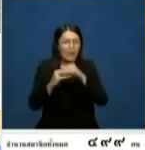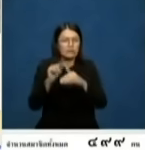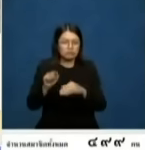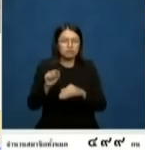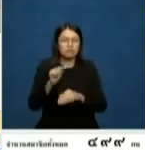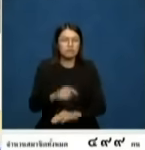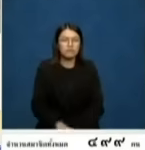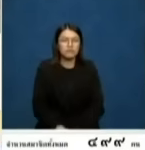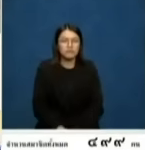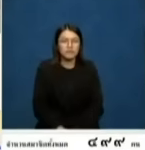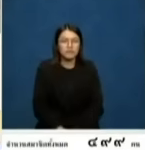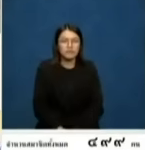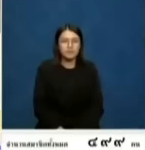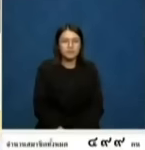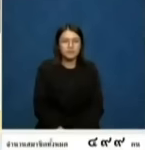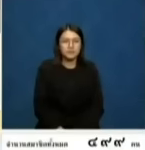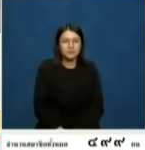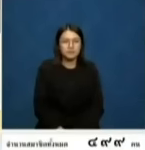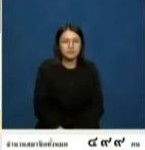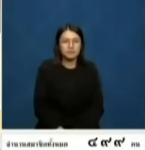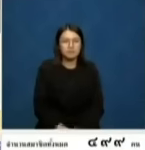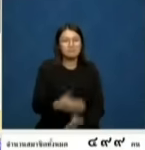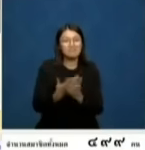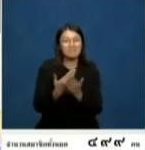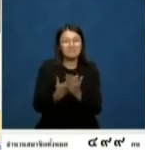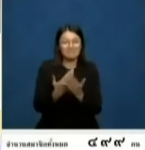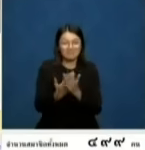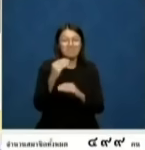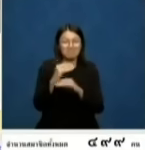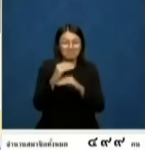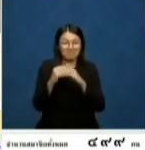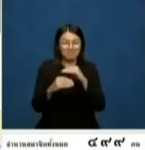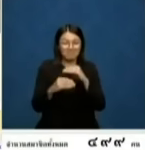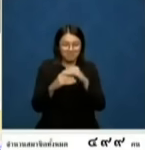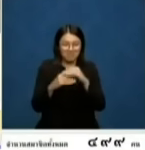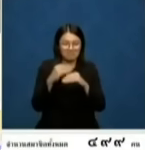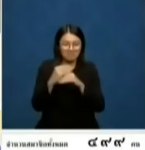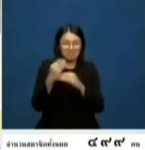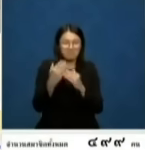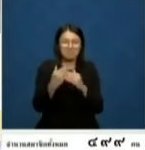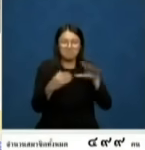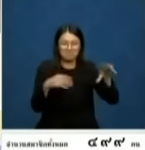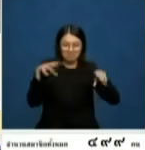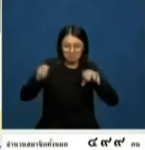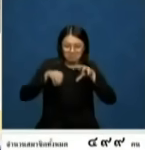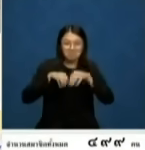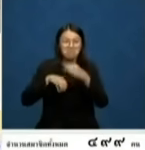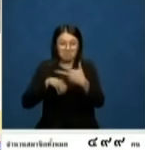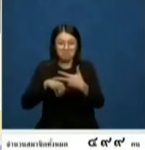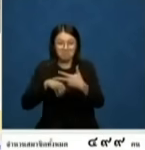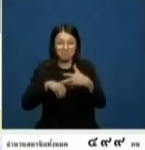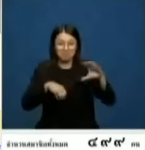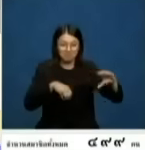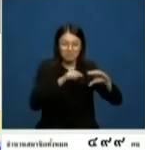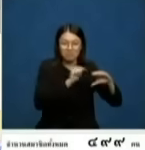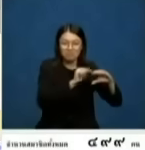เกิดนิสัยให้กับรัฐบาลในอนาคตและถ้าเกิดมันเพียงพร้ำเนี่ยมันจะเกิดวิกฤตเศรษฐกิจ